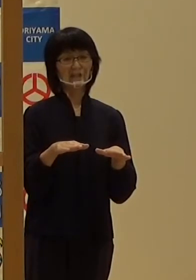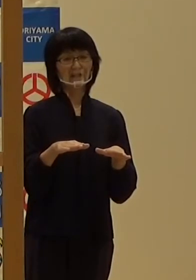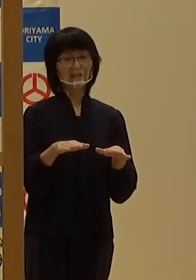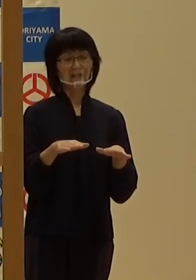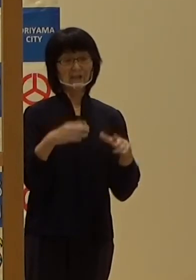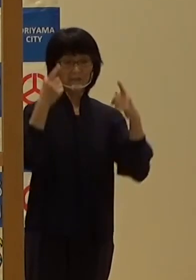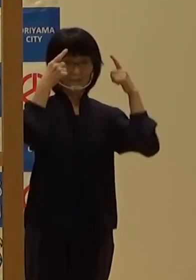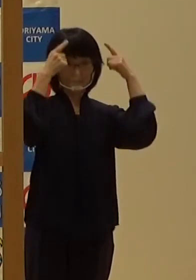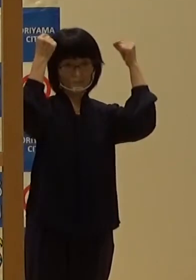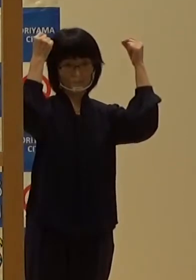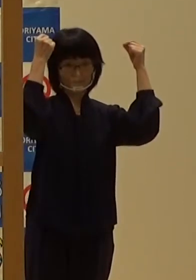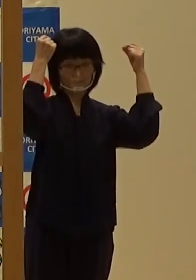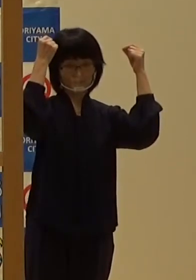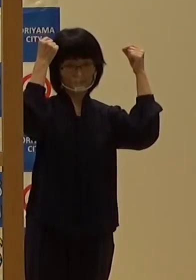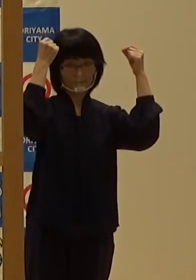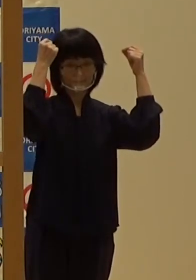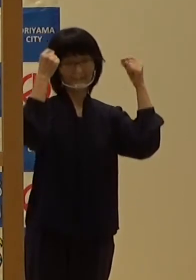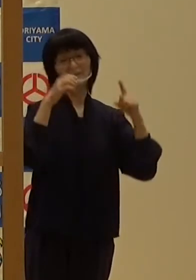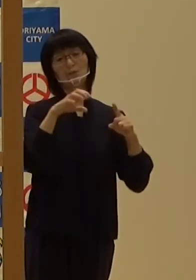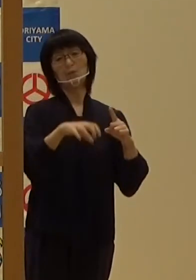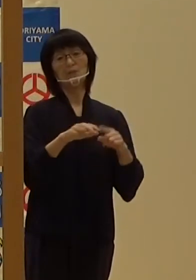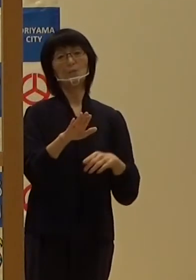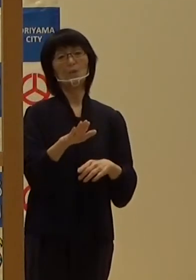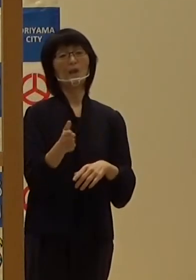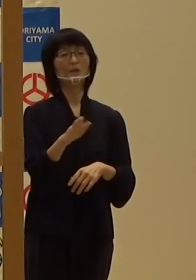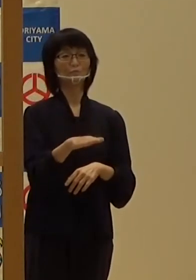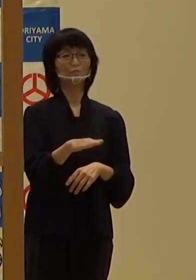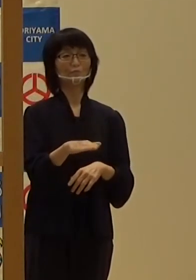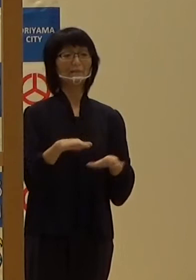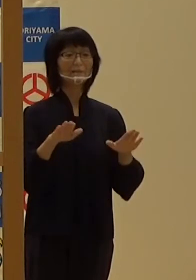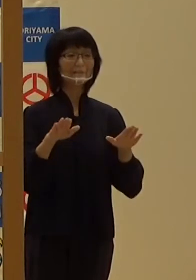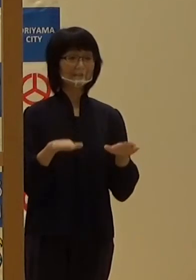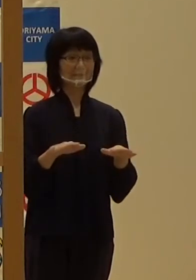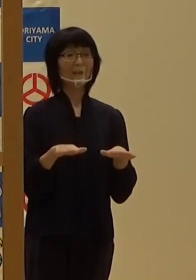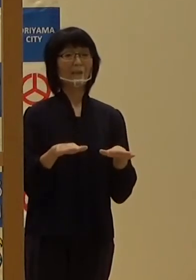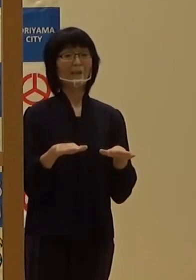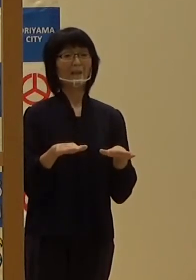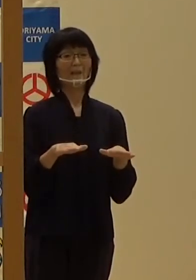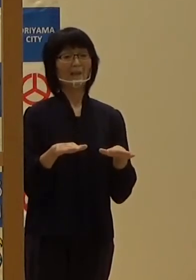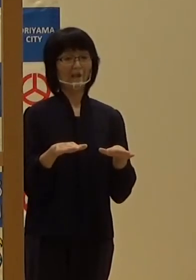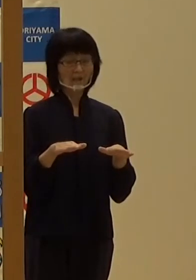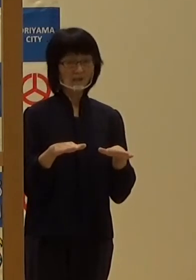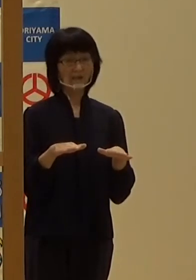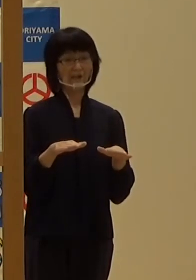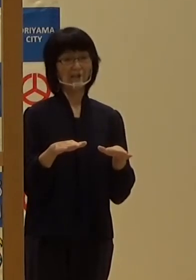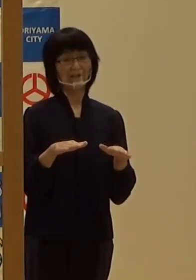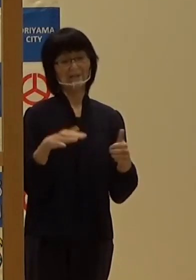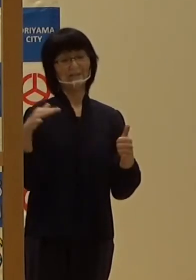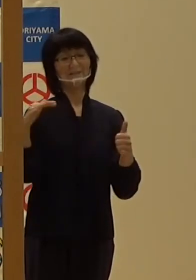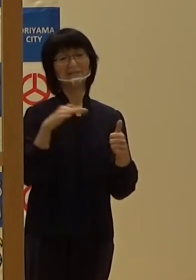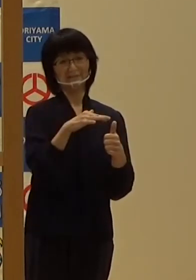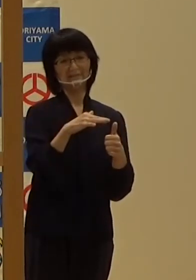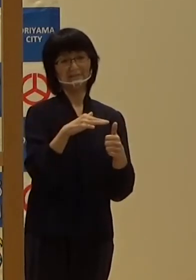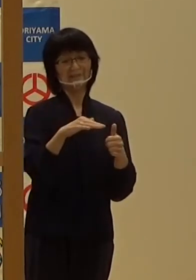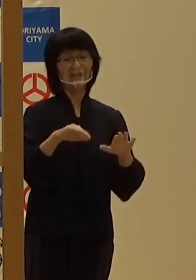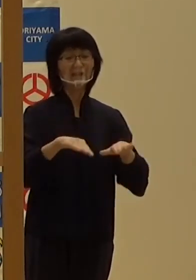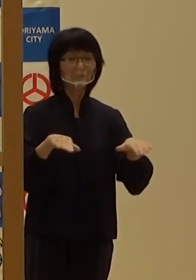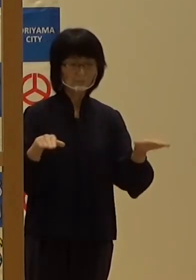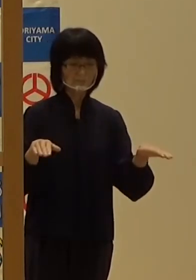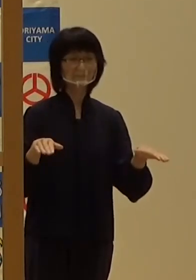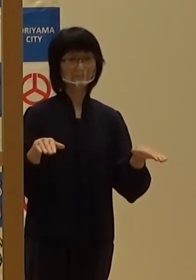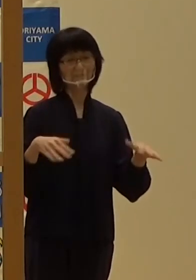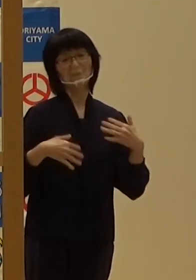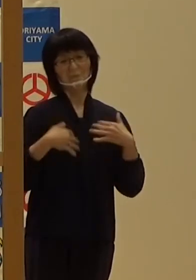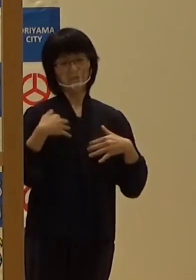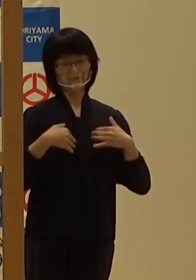ポケモンの方のラッキー公園も今あって、だいぶ今人が集まって、お子さんたちの憩いの場に